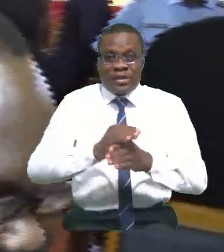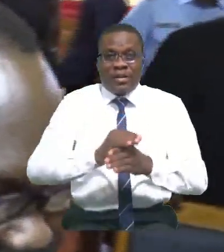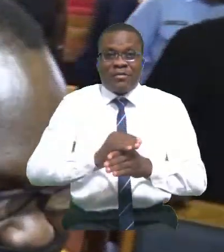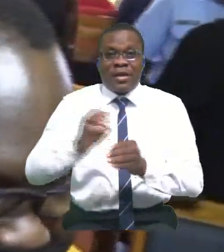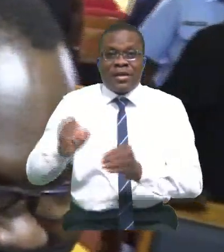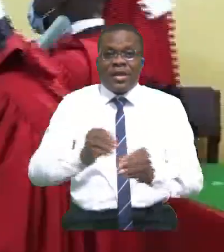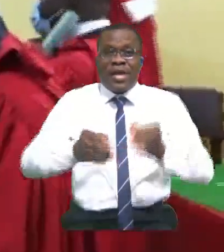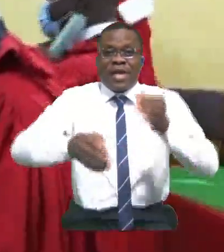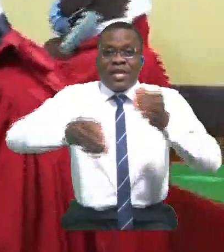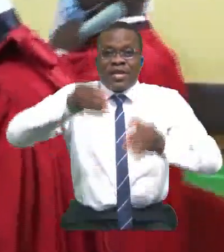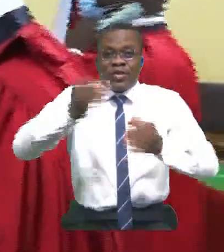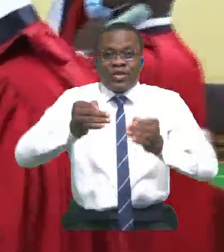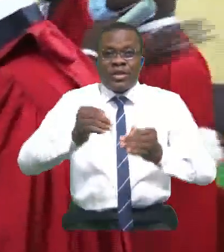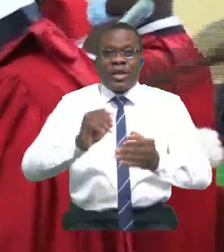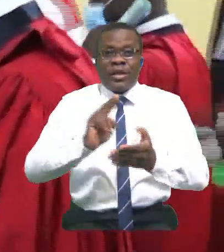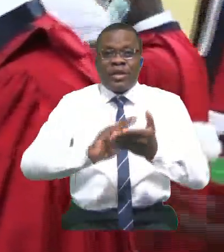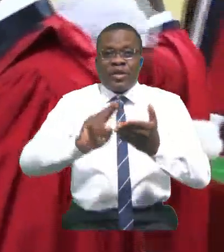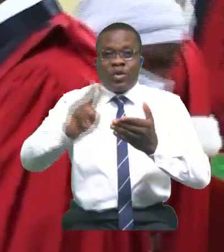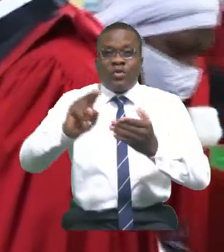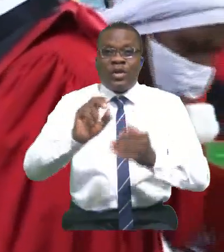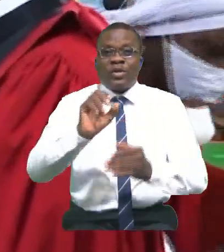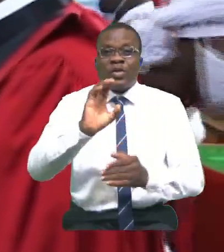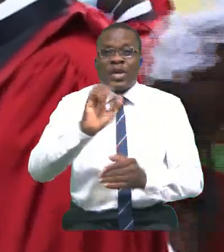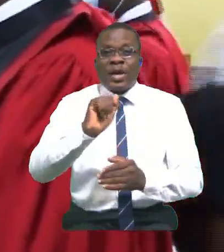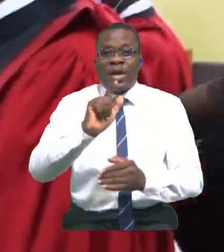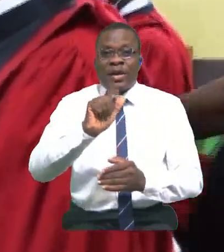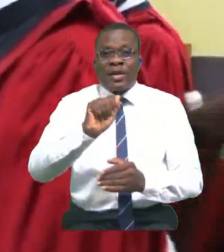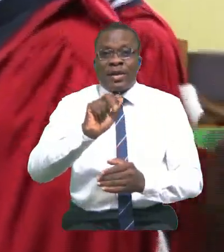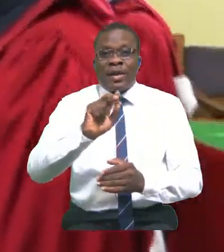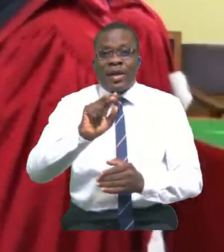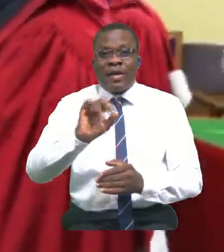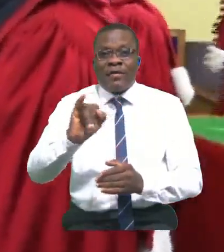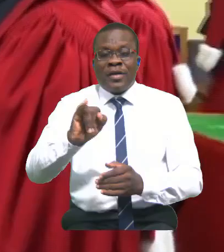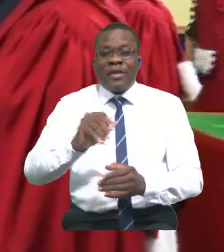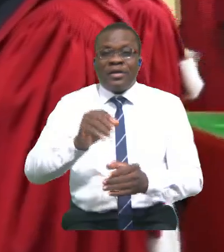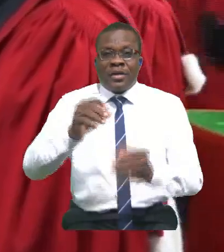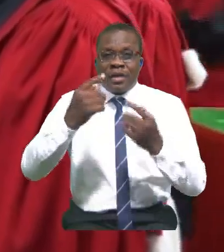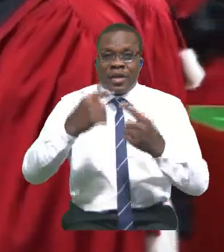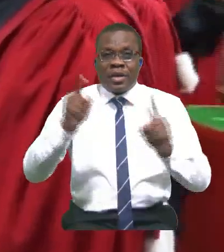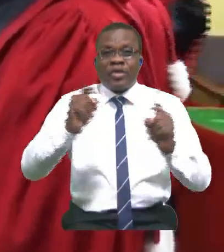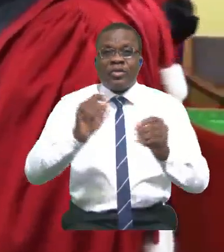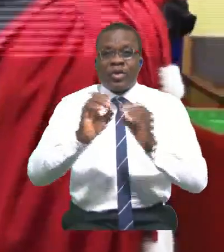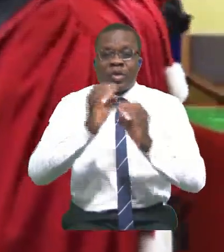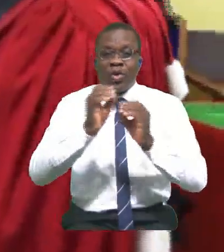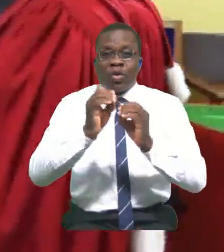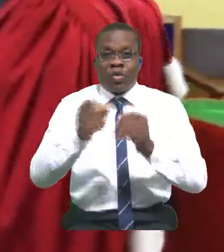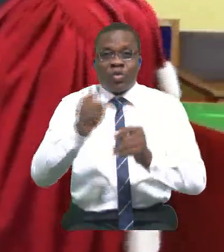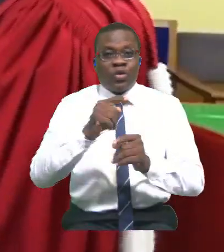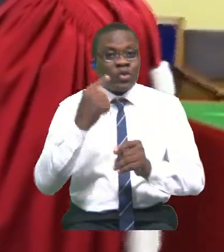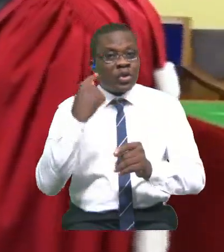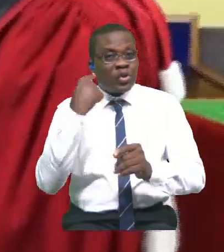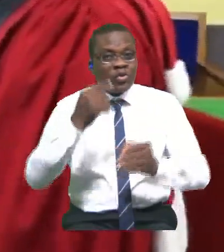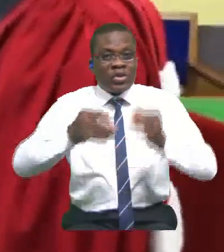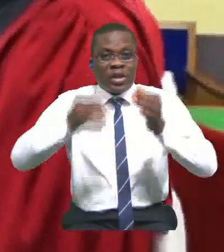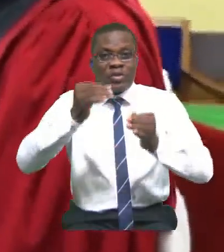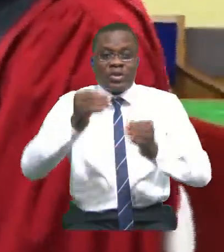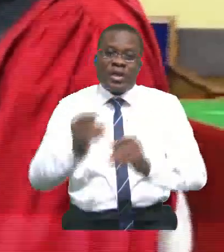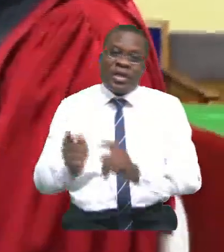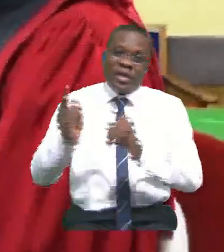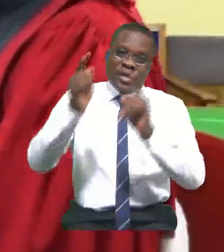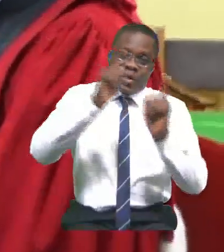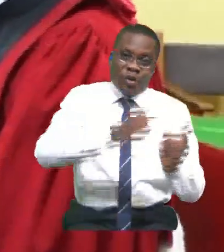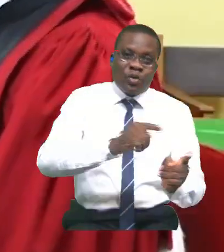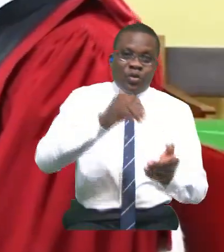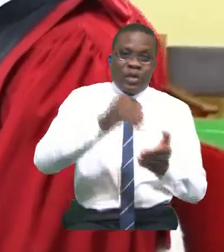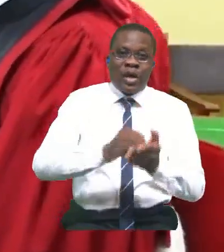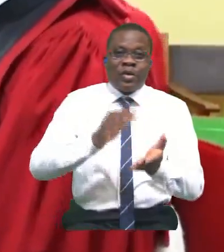judiciaire de l'université d'abomkalavi admis au concours des auditeurs de justice il retourne cette fois-ci à